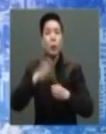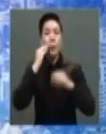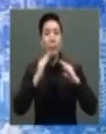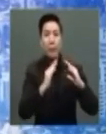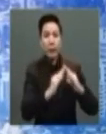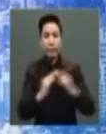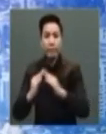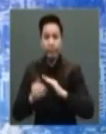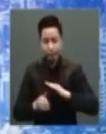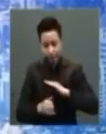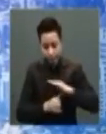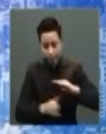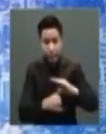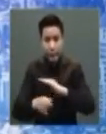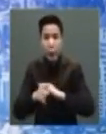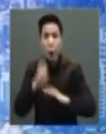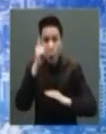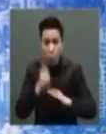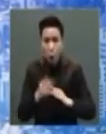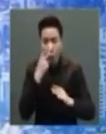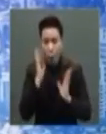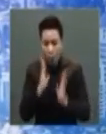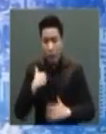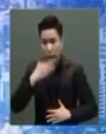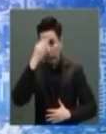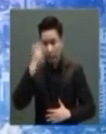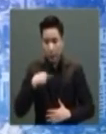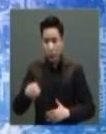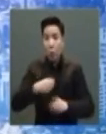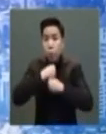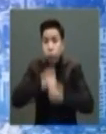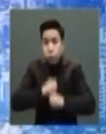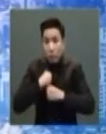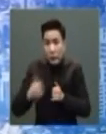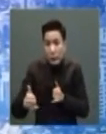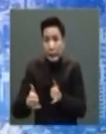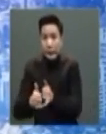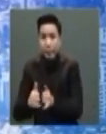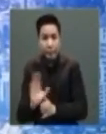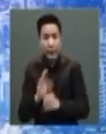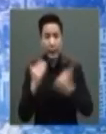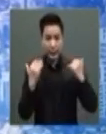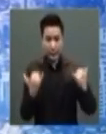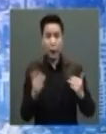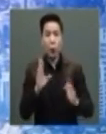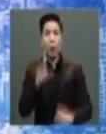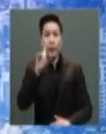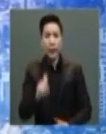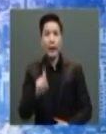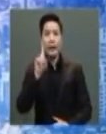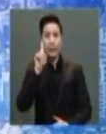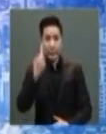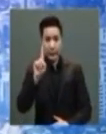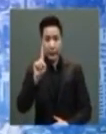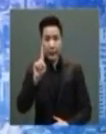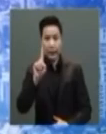ค่ะโดยเมื่อ13เมษายนที่ผ่านมานะคะเราพบผู้ป่วยรายใหม่แค่28รายอาจจะมีการผ่อนคลายมาตรการป้อง